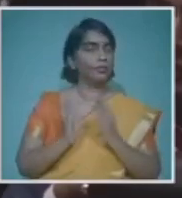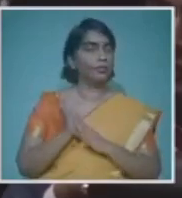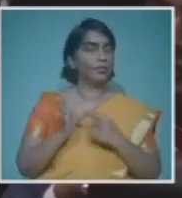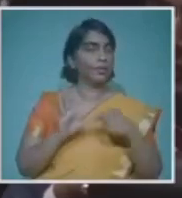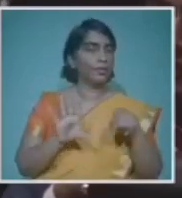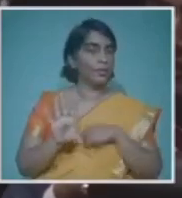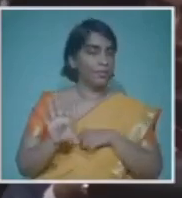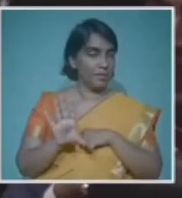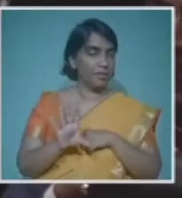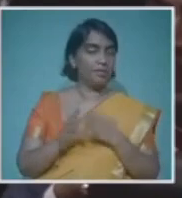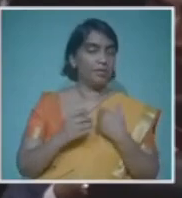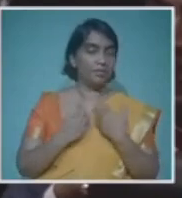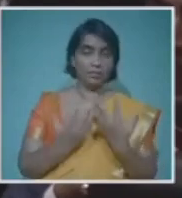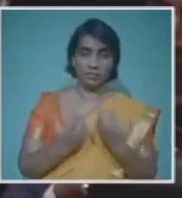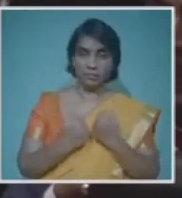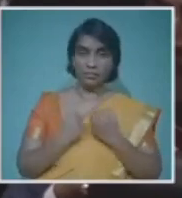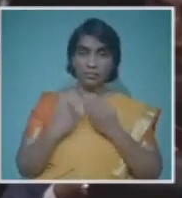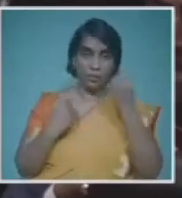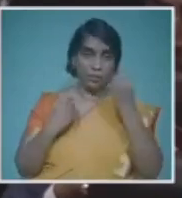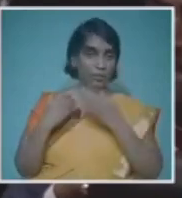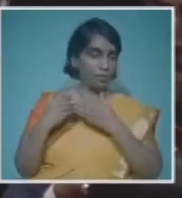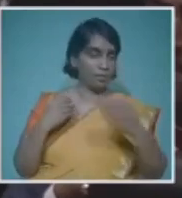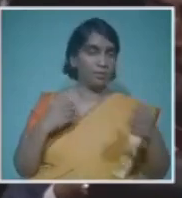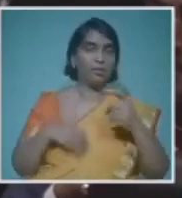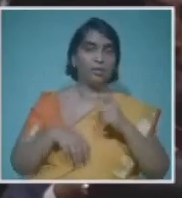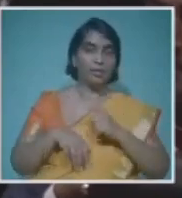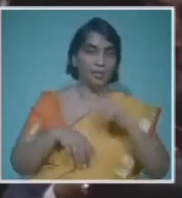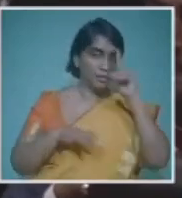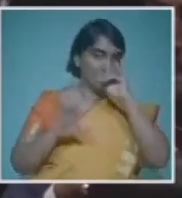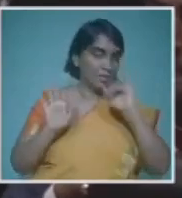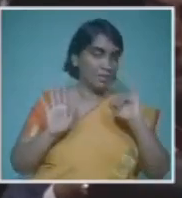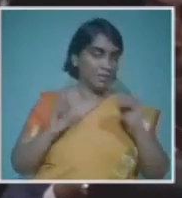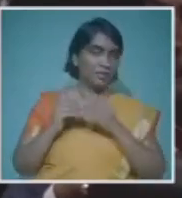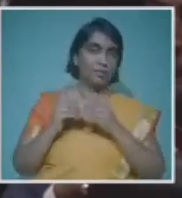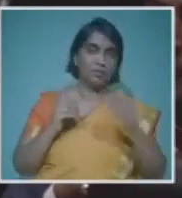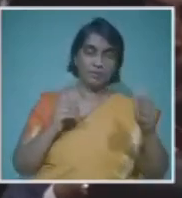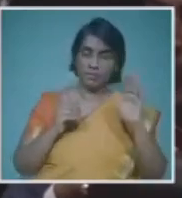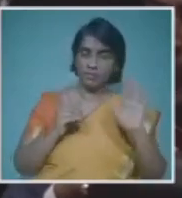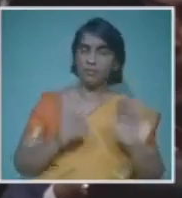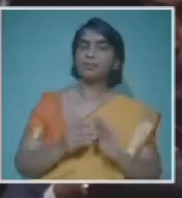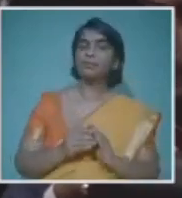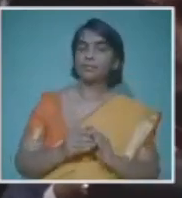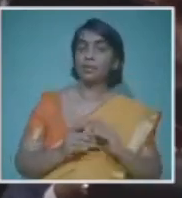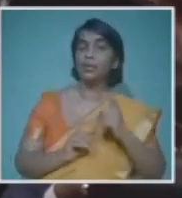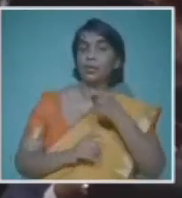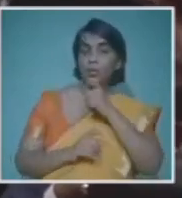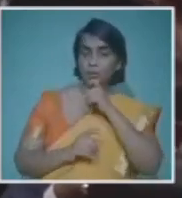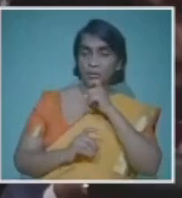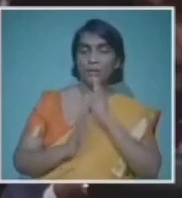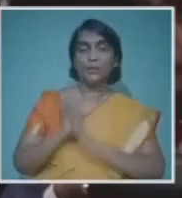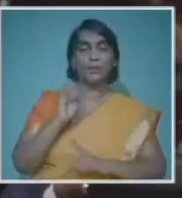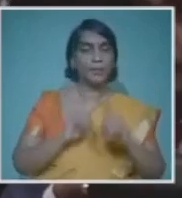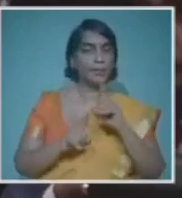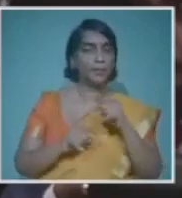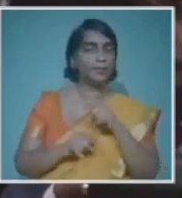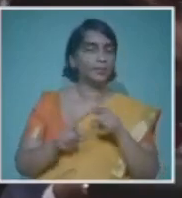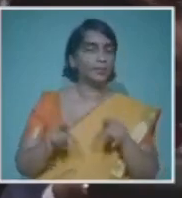මාසයේ අපි බාරගත්ත දිනේ ඉඳලා මේ ගත වුණු මාස 6 ඇතුළත අධිකරණ අමාත්‍යාංශයේ